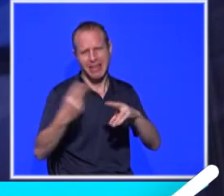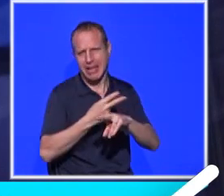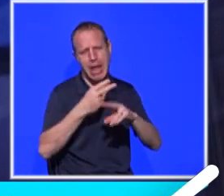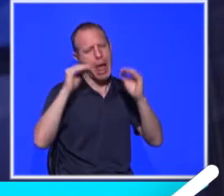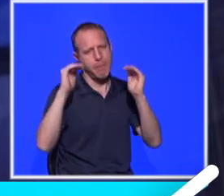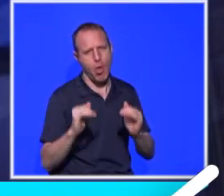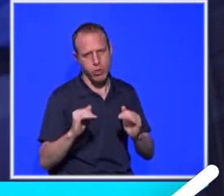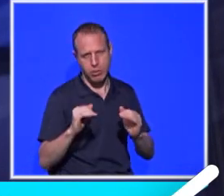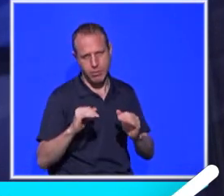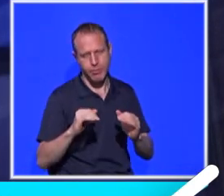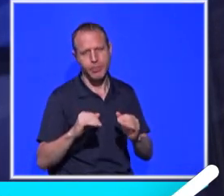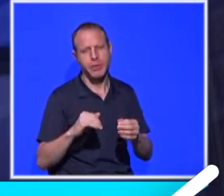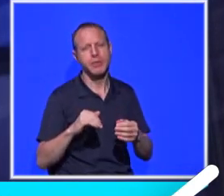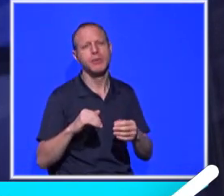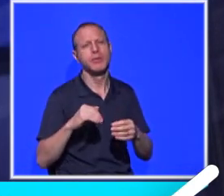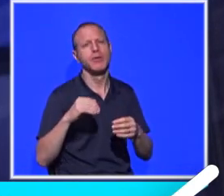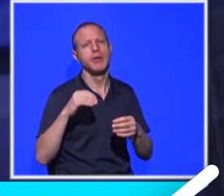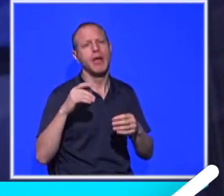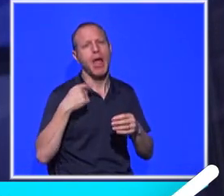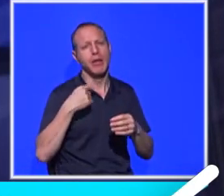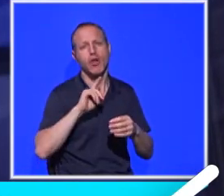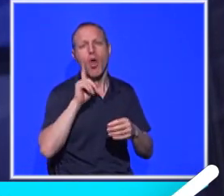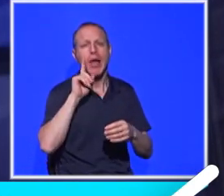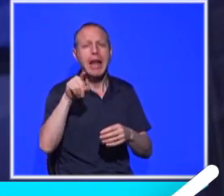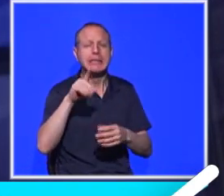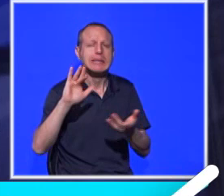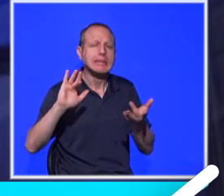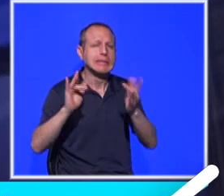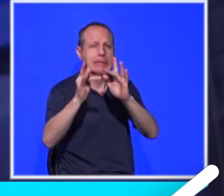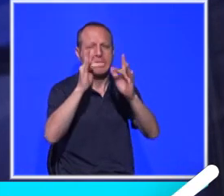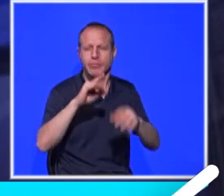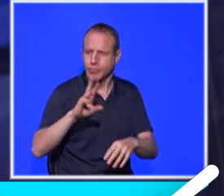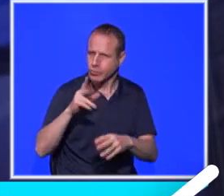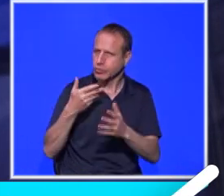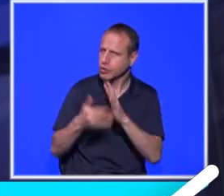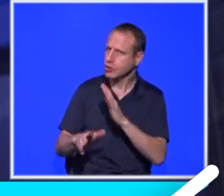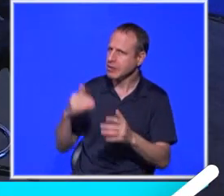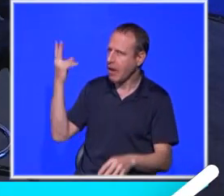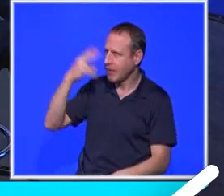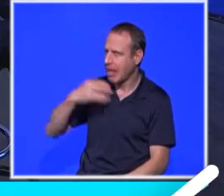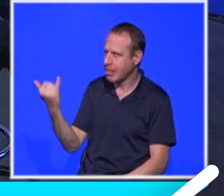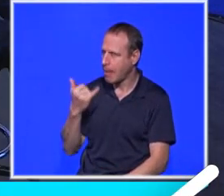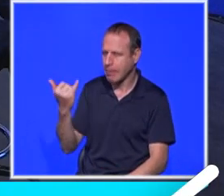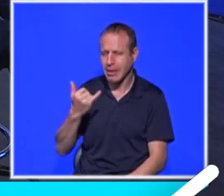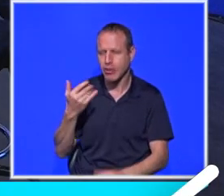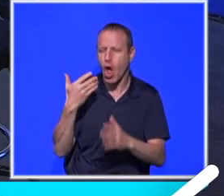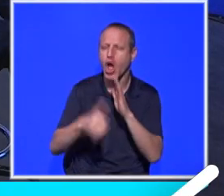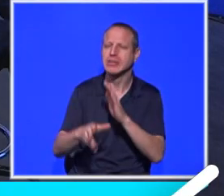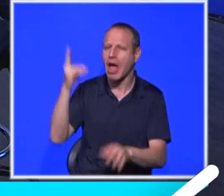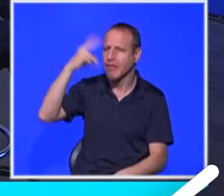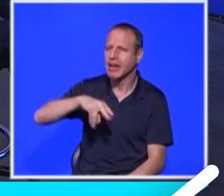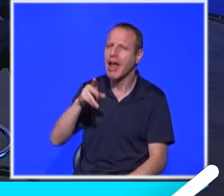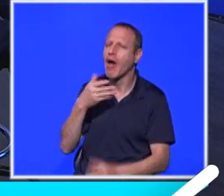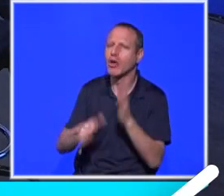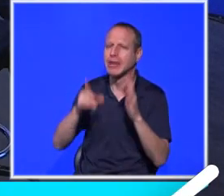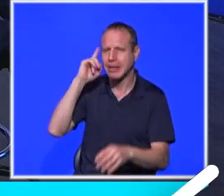שם יש סוג של, אני לא אקרא לזה קנוניה, אבל כנראה קראתי חוסר לזה. חוסר הבנה, זה חוסר תמיד חוסר הבנה וחוסר ידיעה.